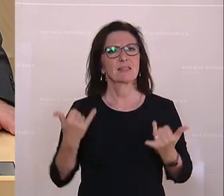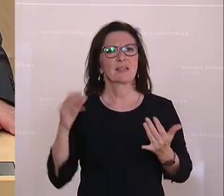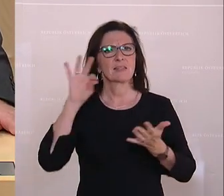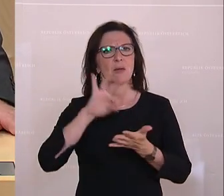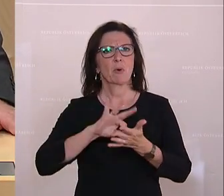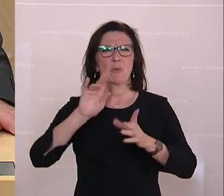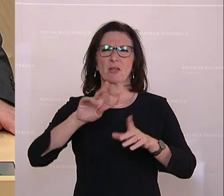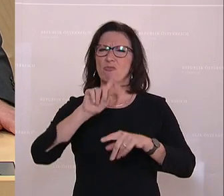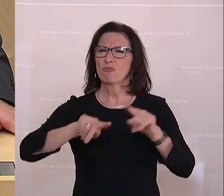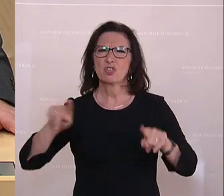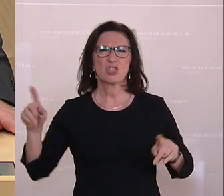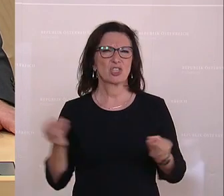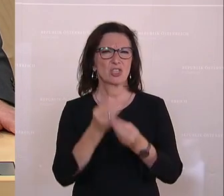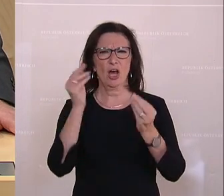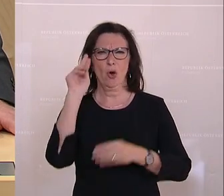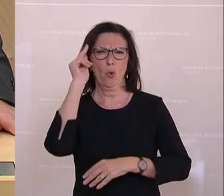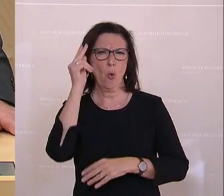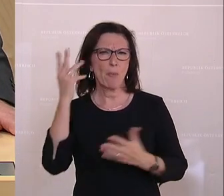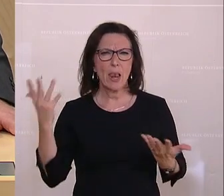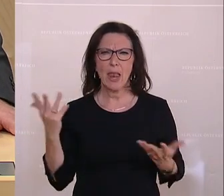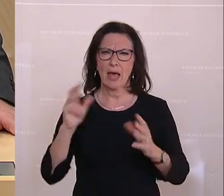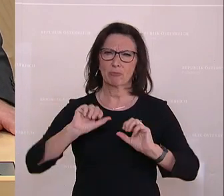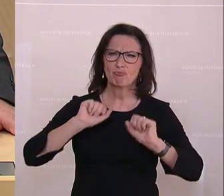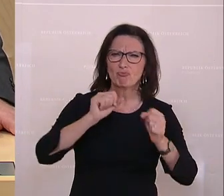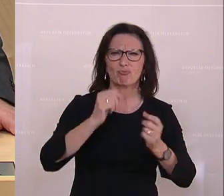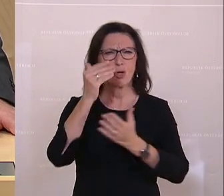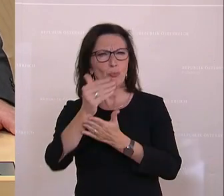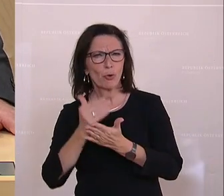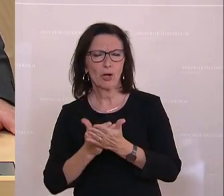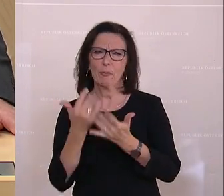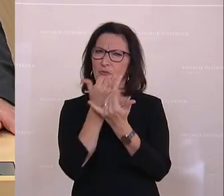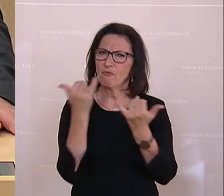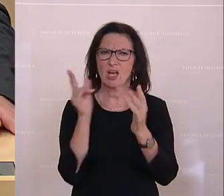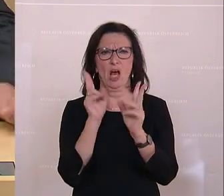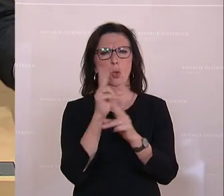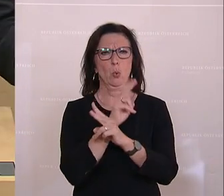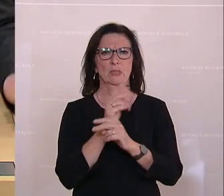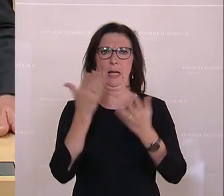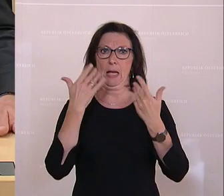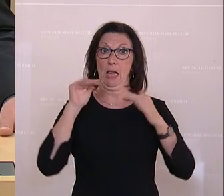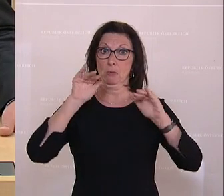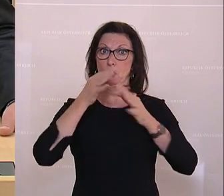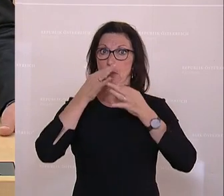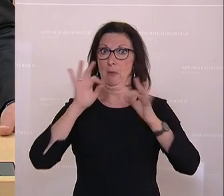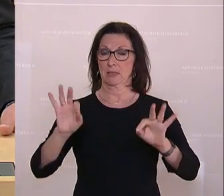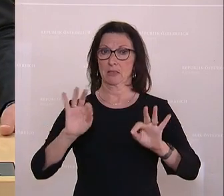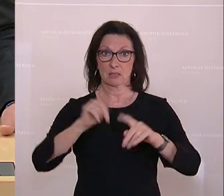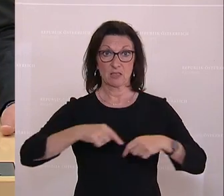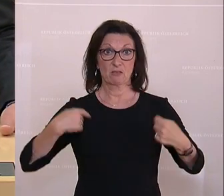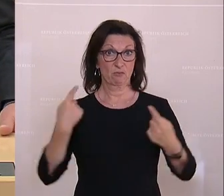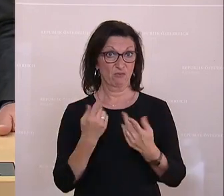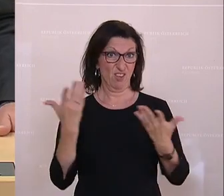vielfältige Überlegungen und Programme und Initiativen, den Klimaschutz in Österreich auszubauen. Wir müssen ganz einfach